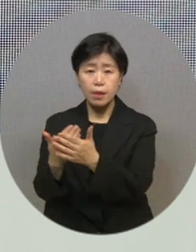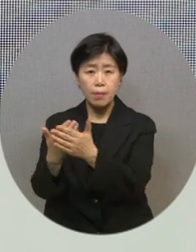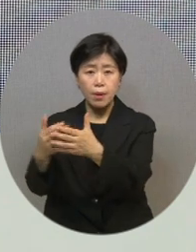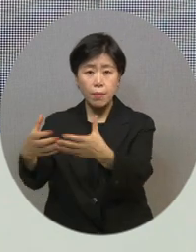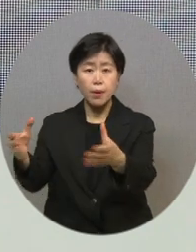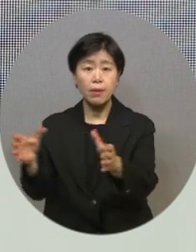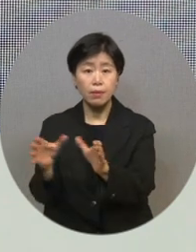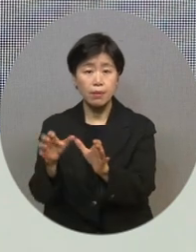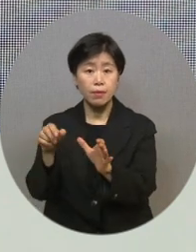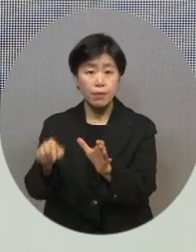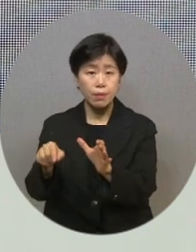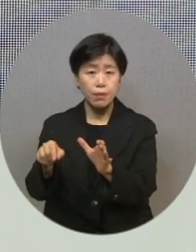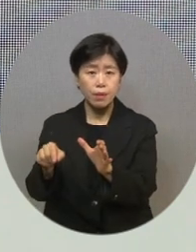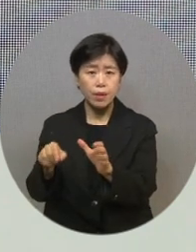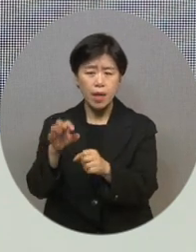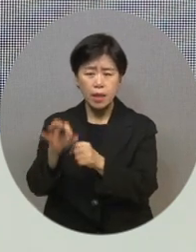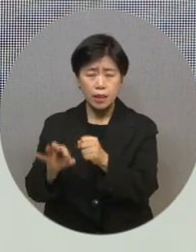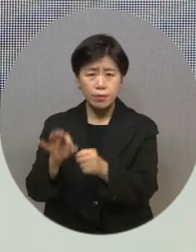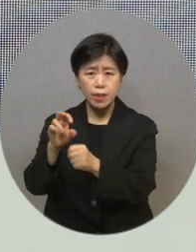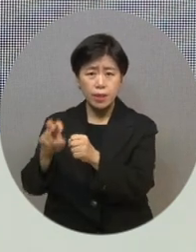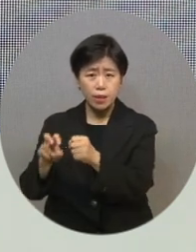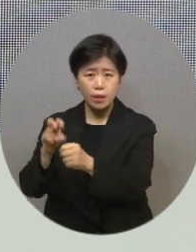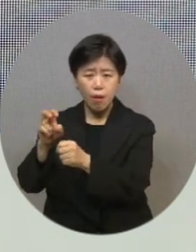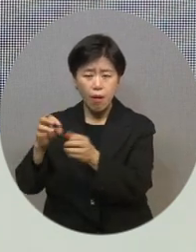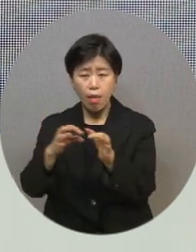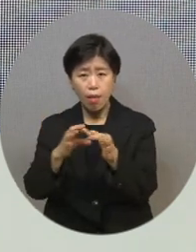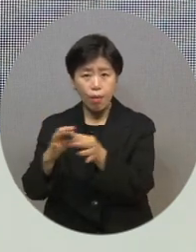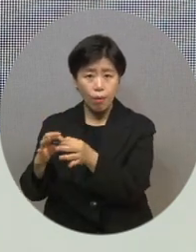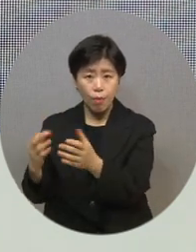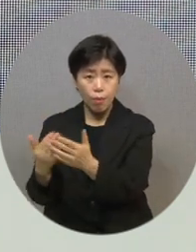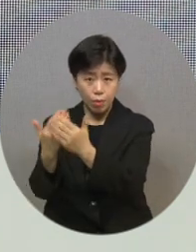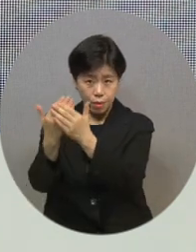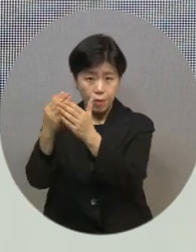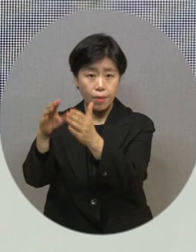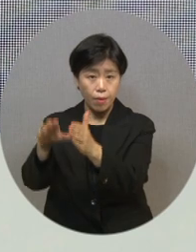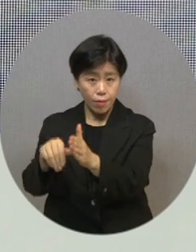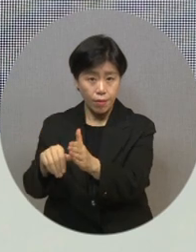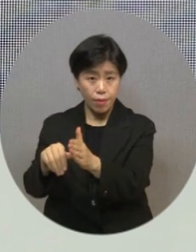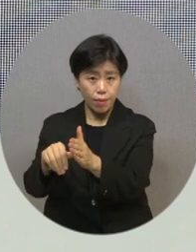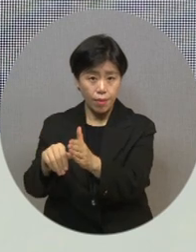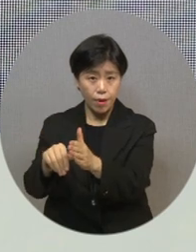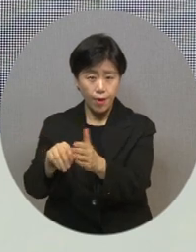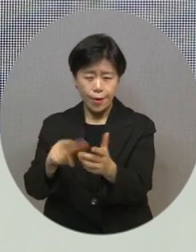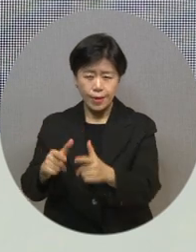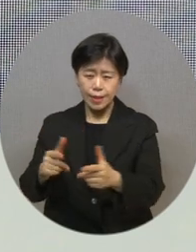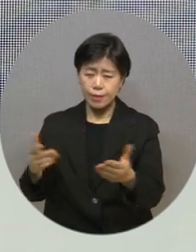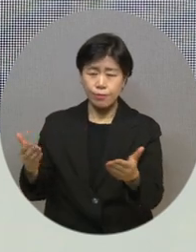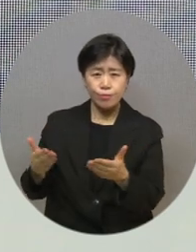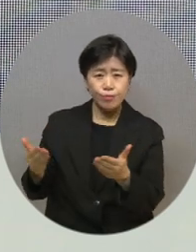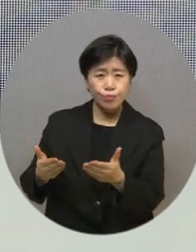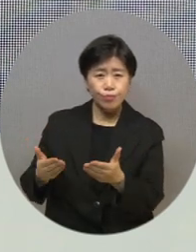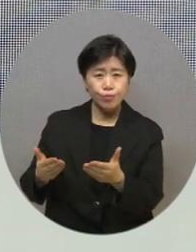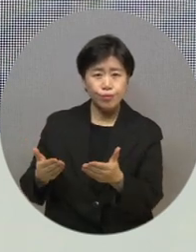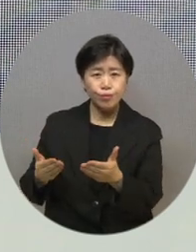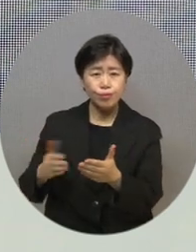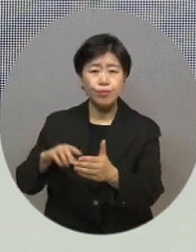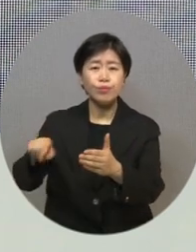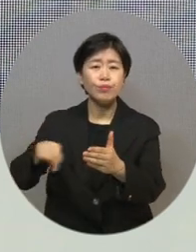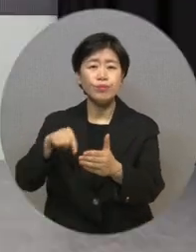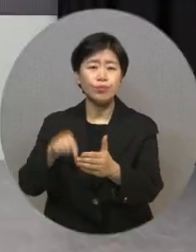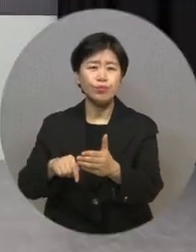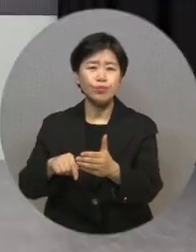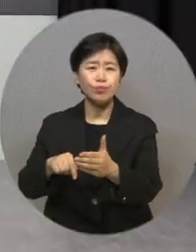개발원이 수십년 동안 이렇게 발전해 오면서 해원 여러 가지 사업 중에 중요한 거 있으면